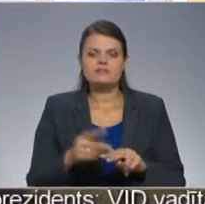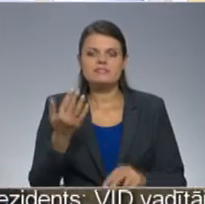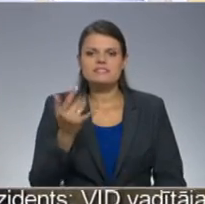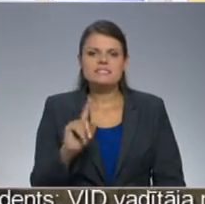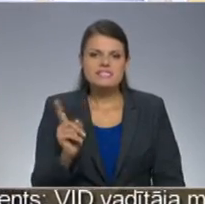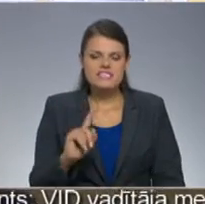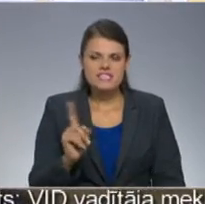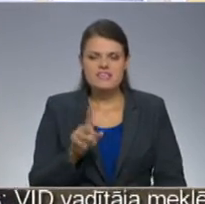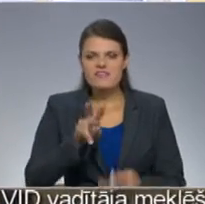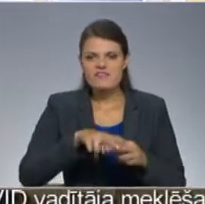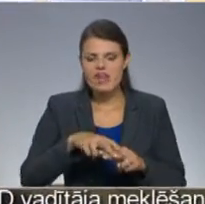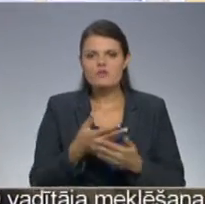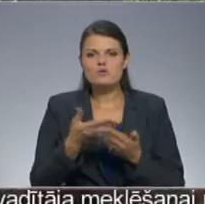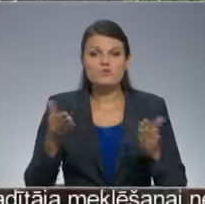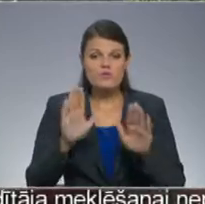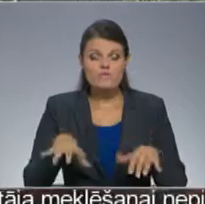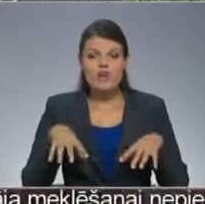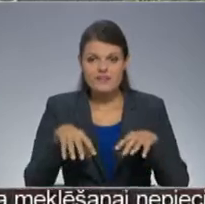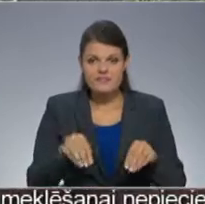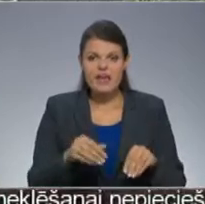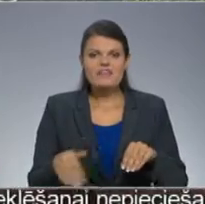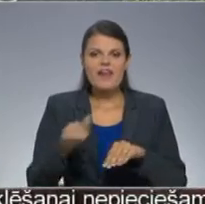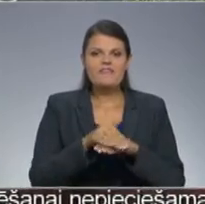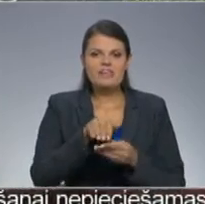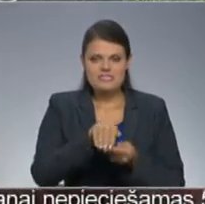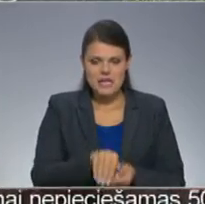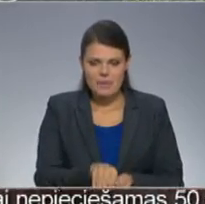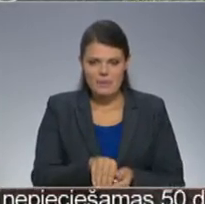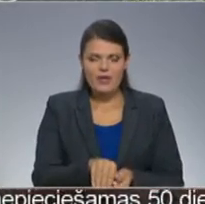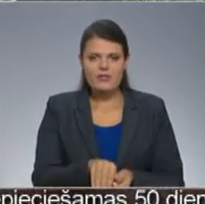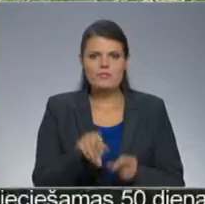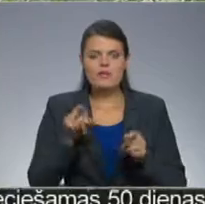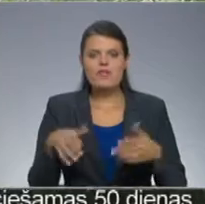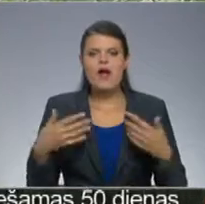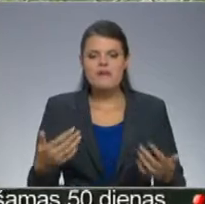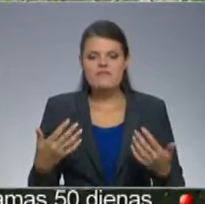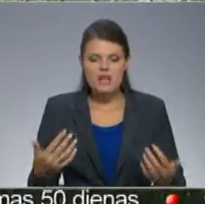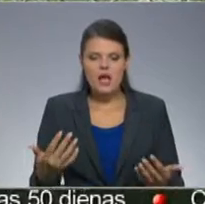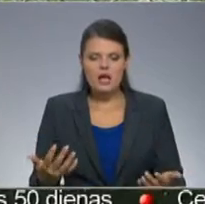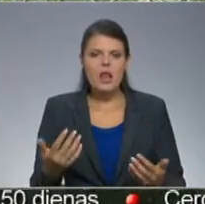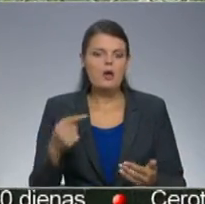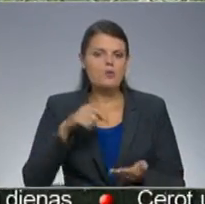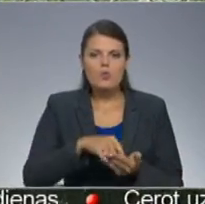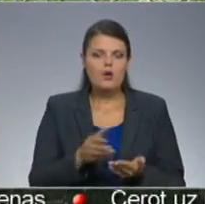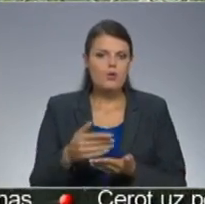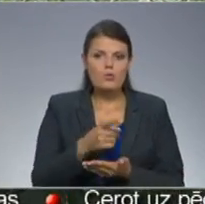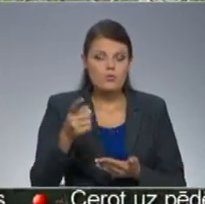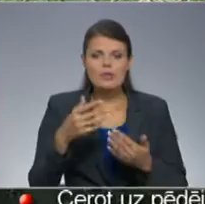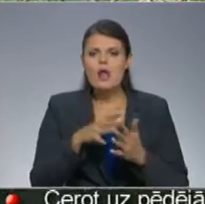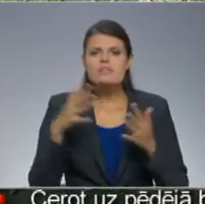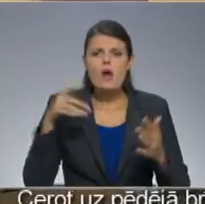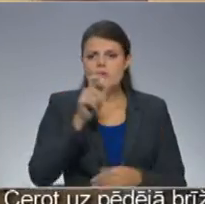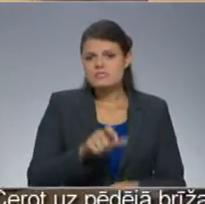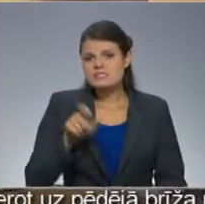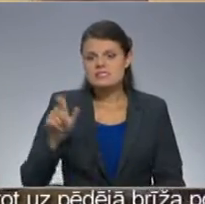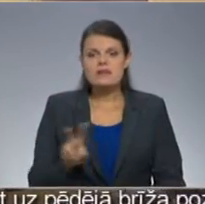cik ir vietas, kur var veikt virsabedījumus, kā vieglāk nokļūt. Ļoti daudz ir arī cilvēki,